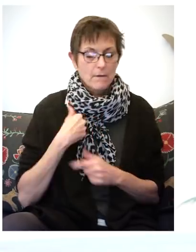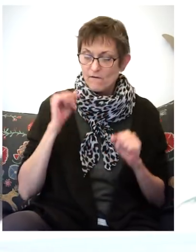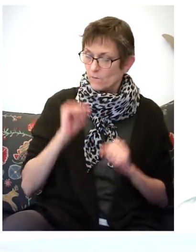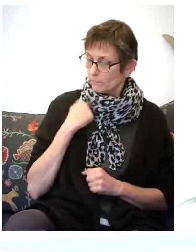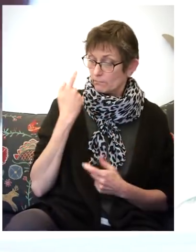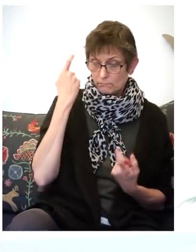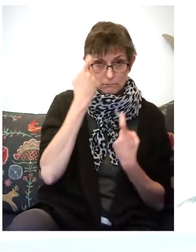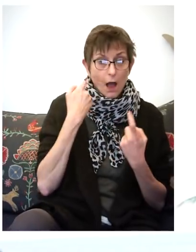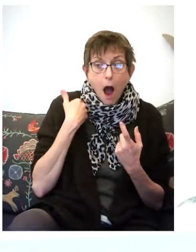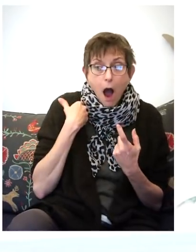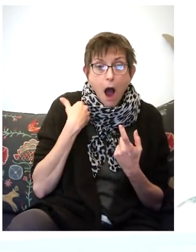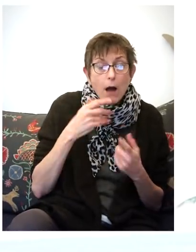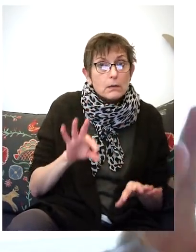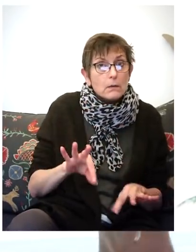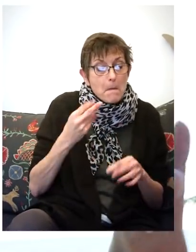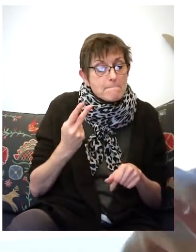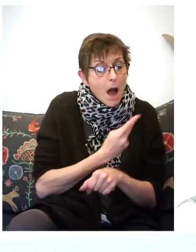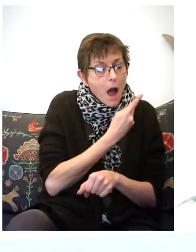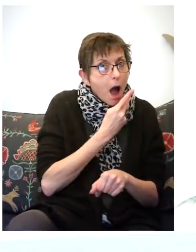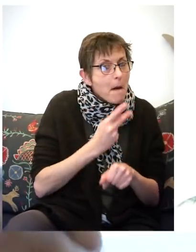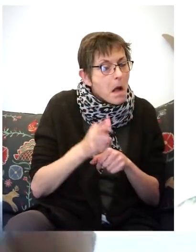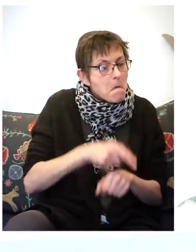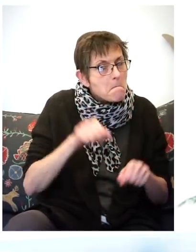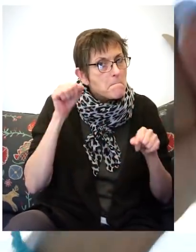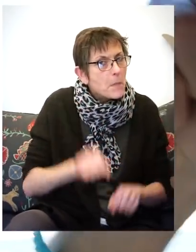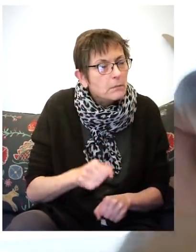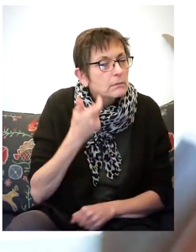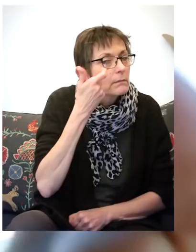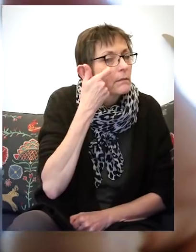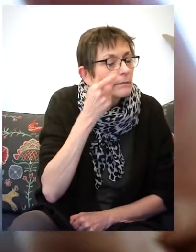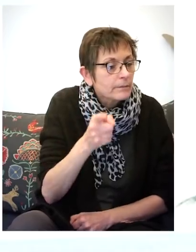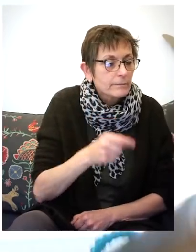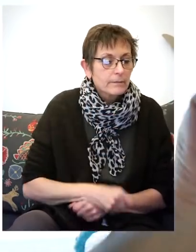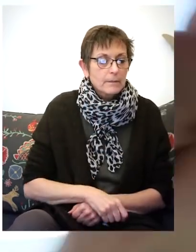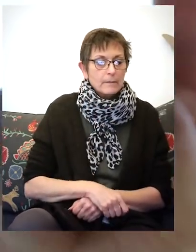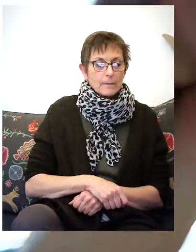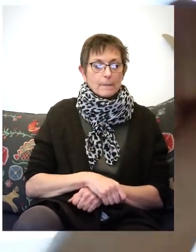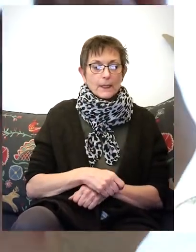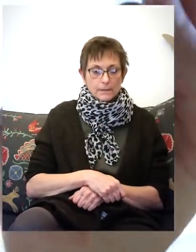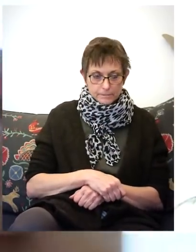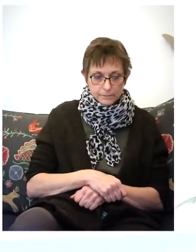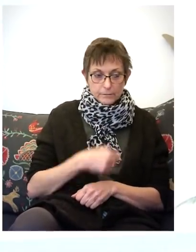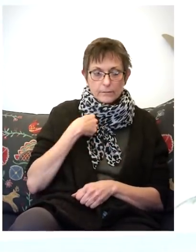deux choses vraiment pas mal pour tenir les habitudes. Vous allez voir, la deuxième est incroyable. On